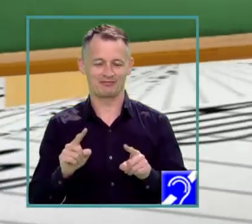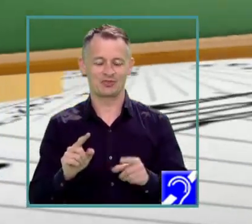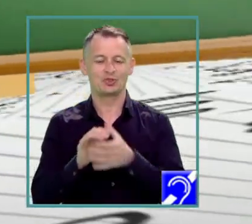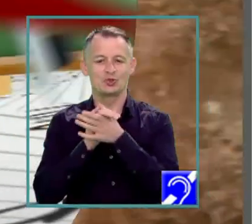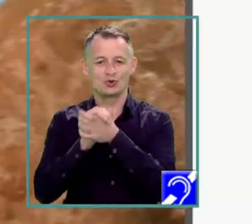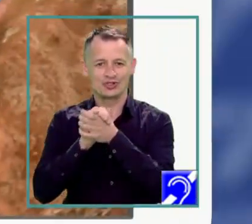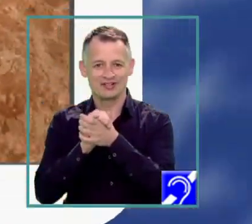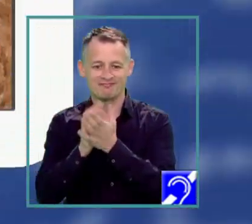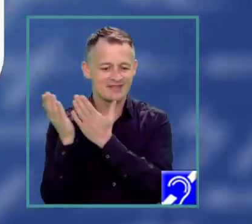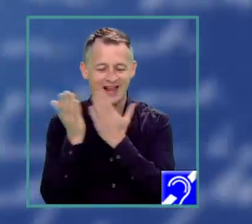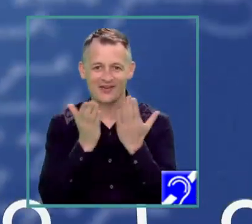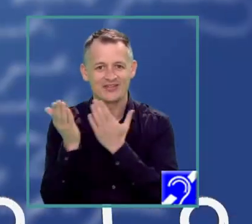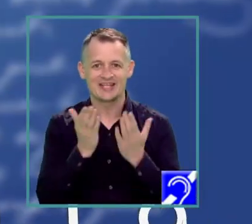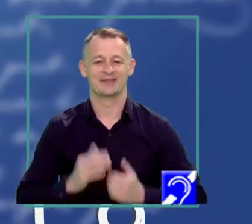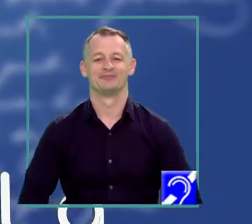studiat